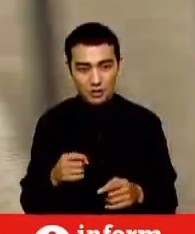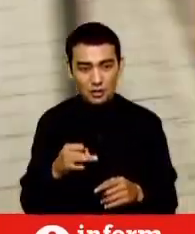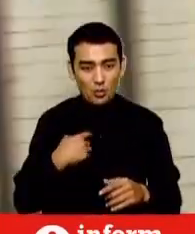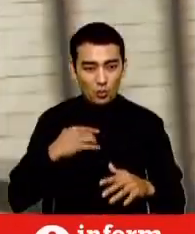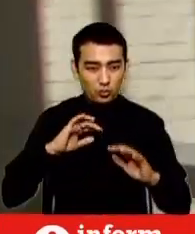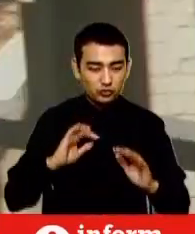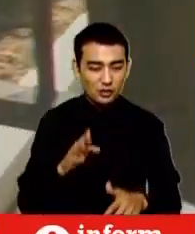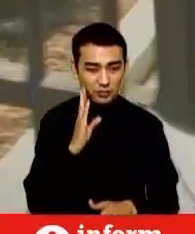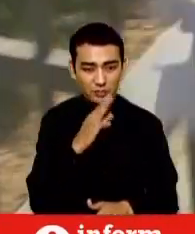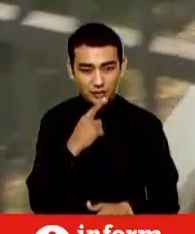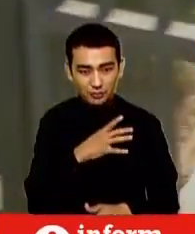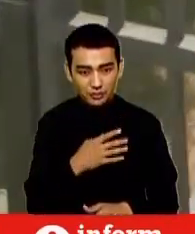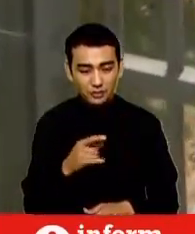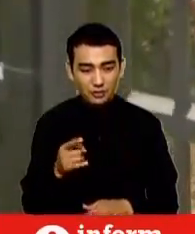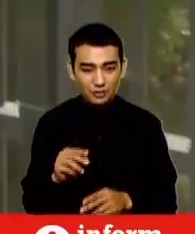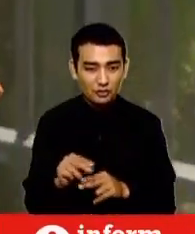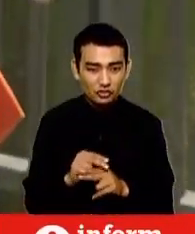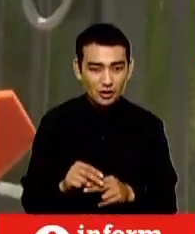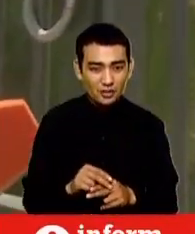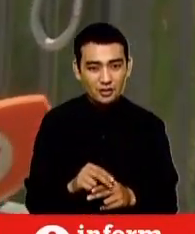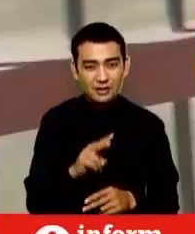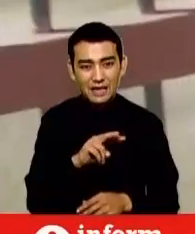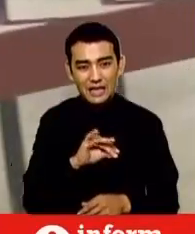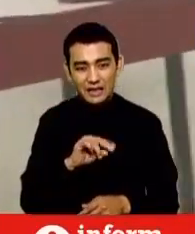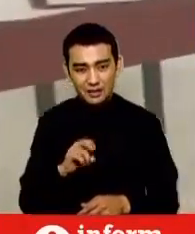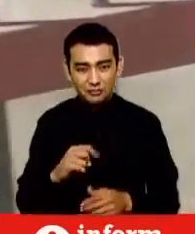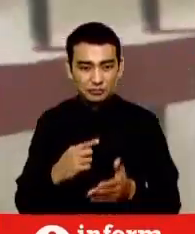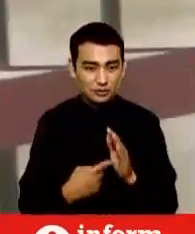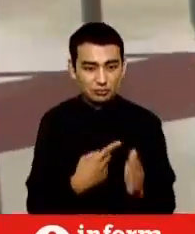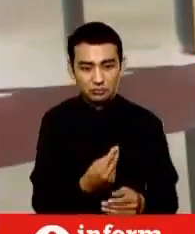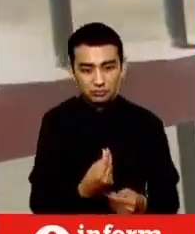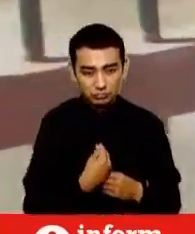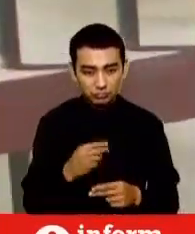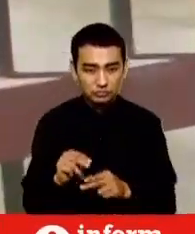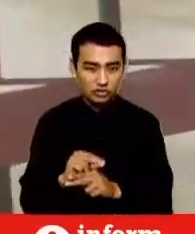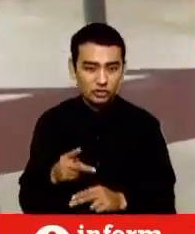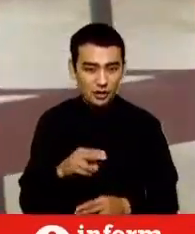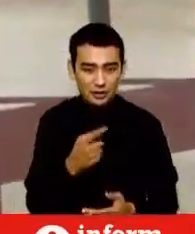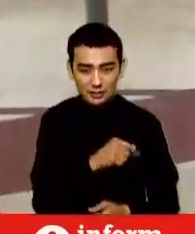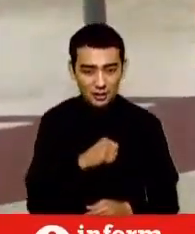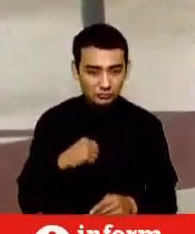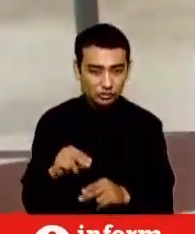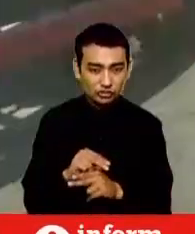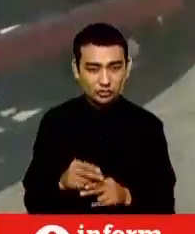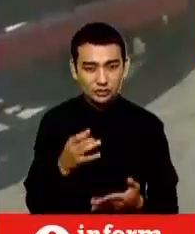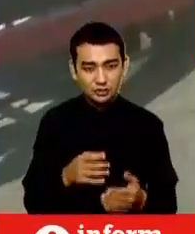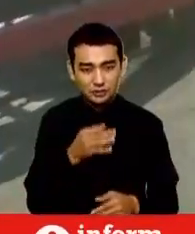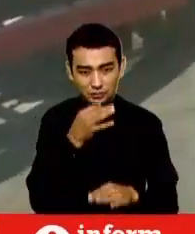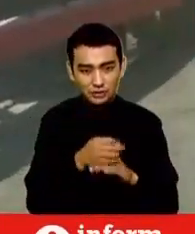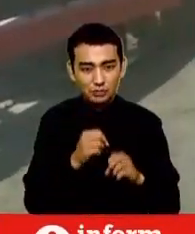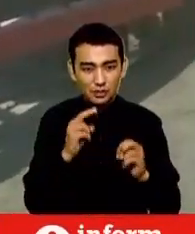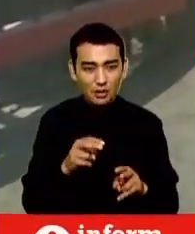ана баласын жеке не шетелдік клиникаға емдетуді талап етуде. Жауапты мамандар қазір бұл мәселеге қатысты арнайы